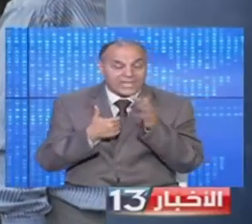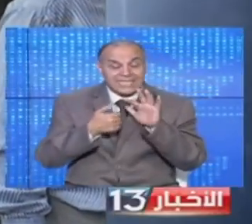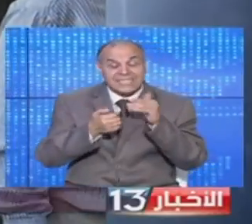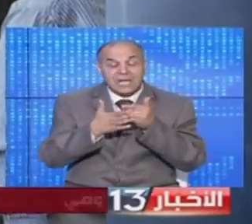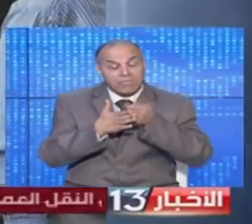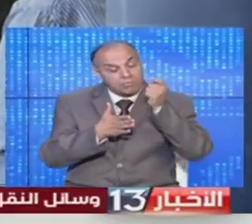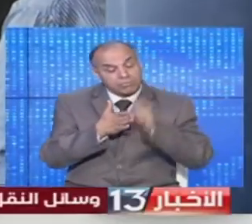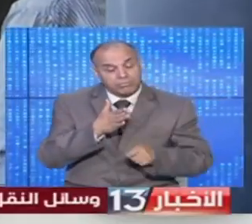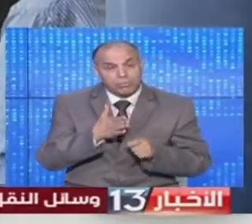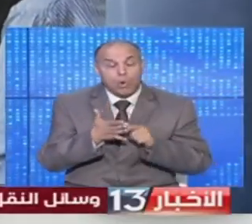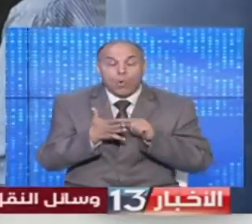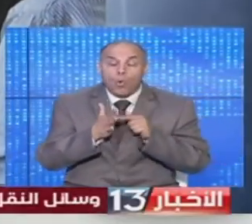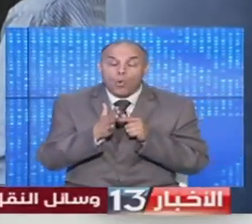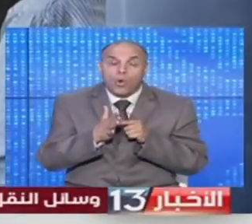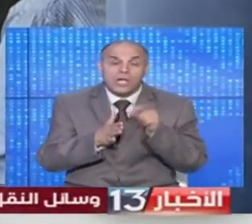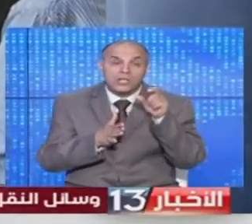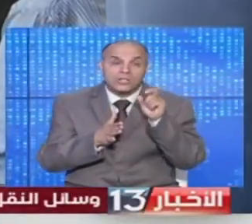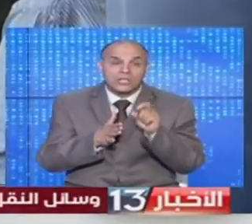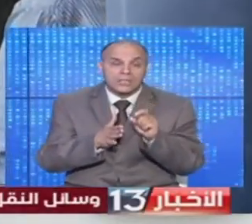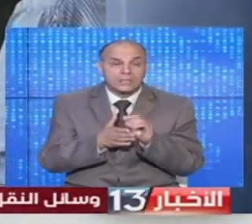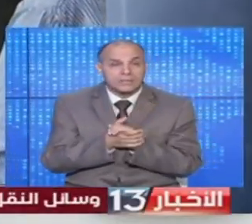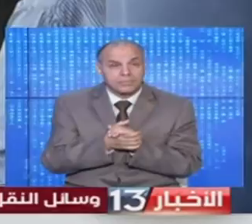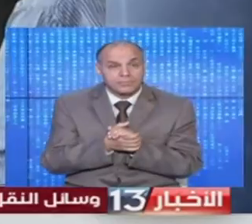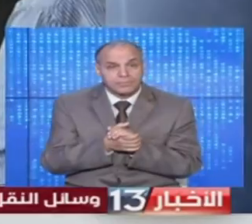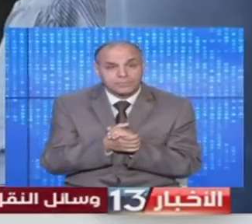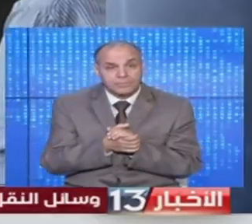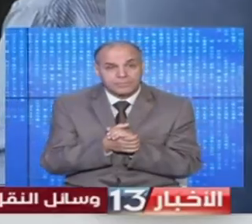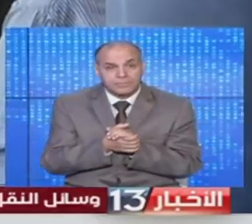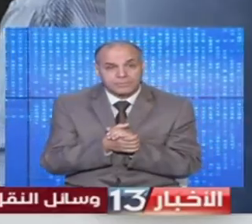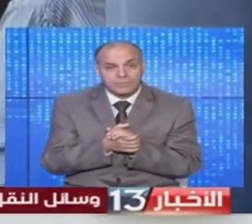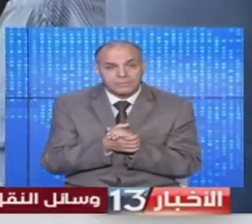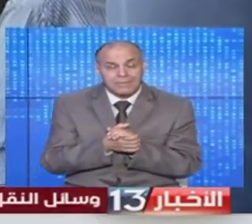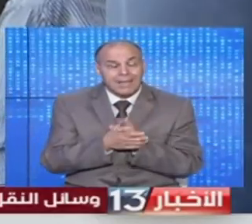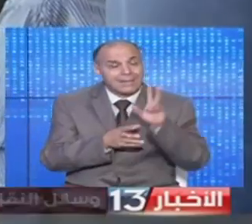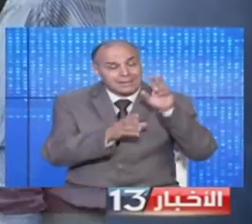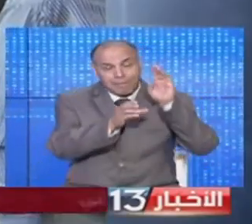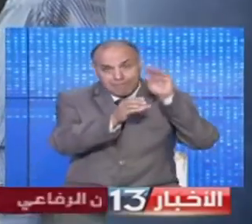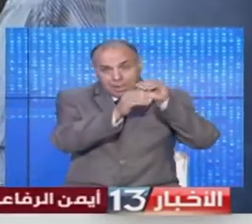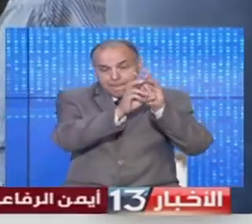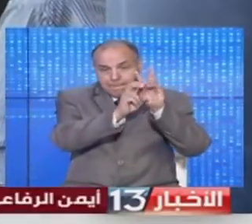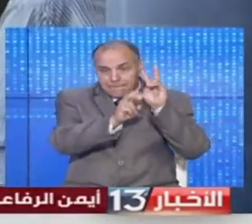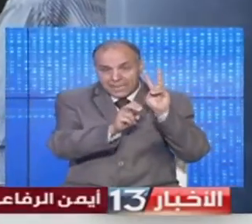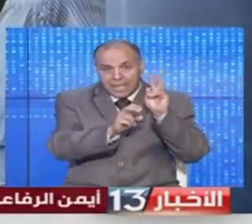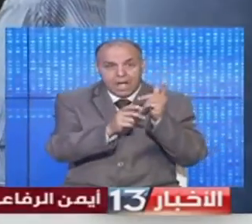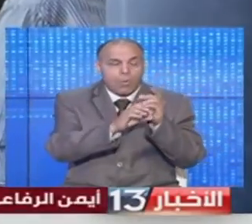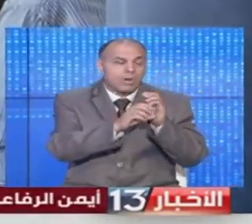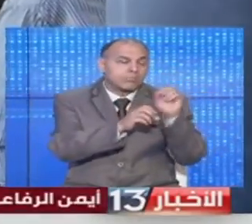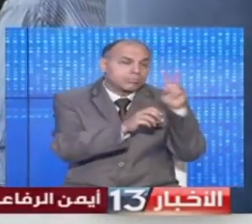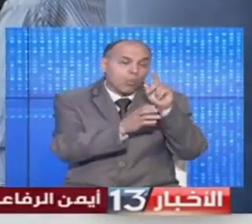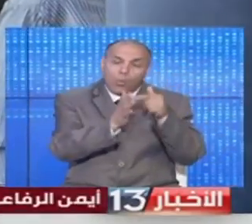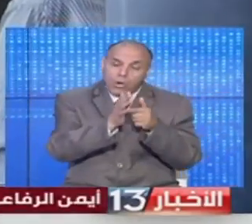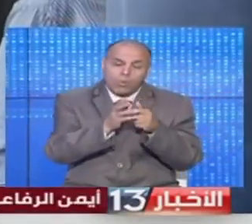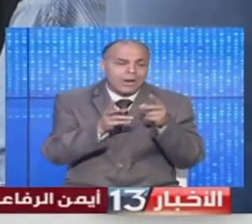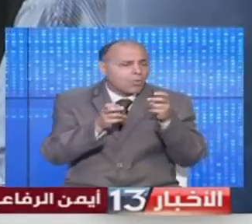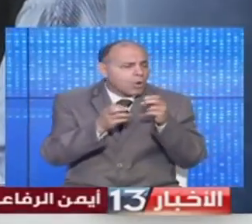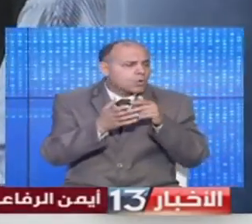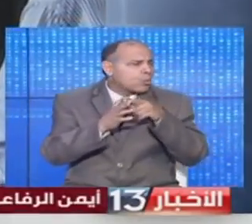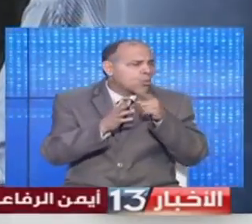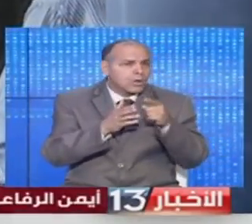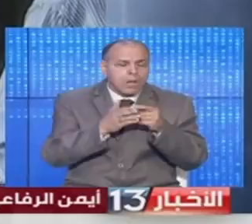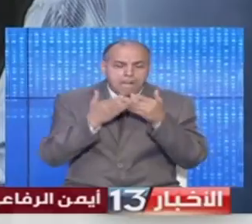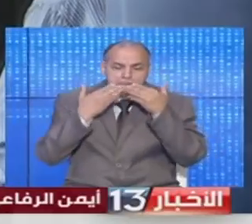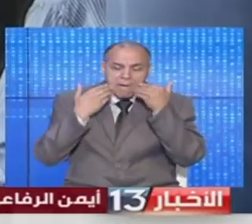كل ما يطلع مترو العمومي بغير